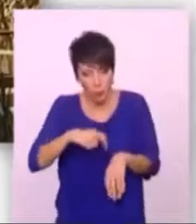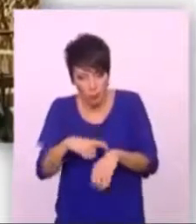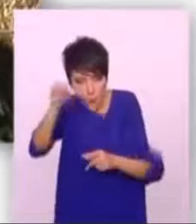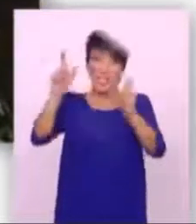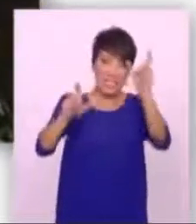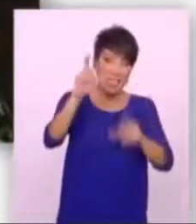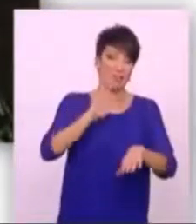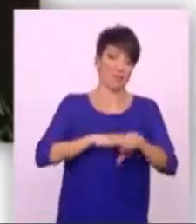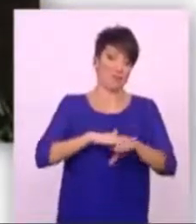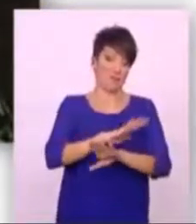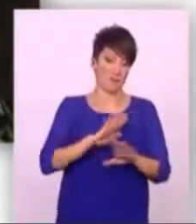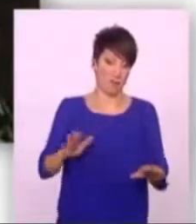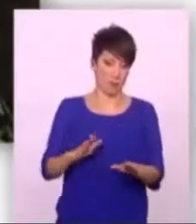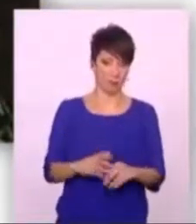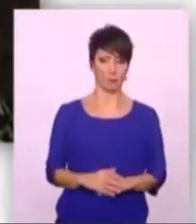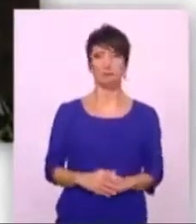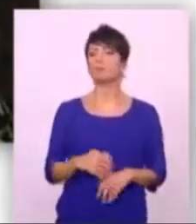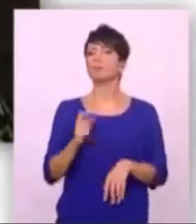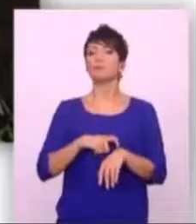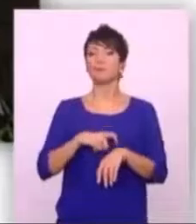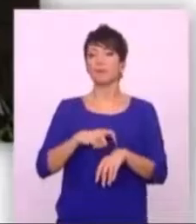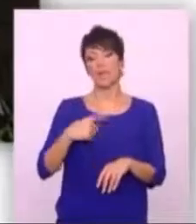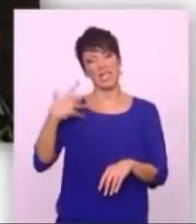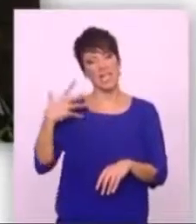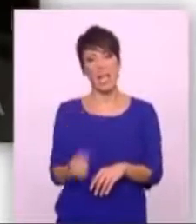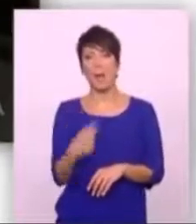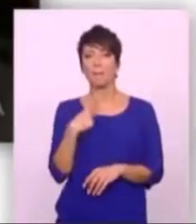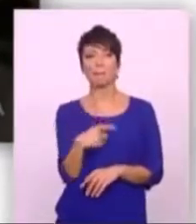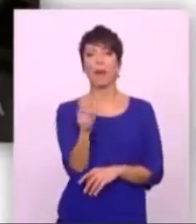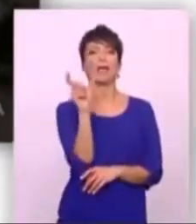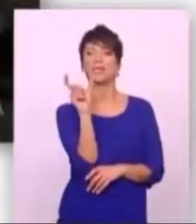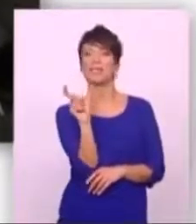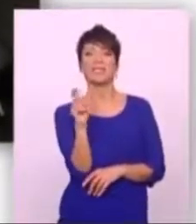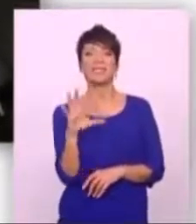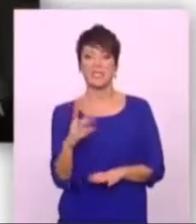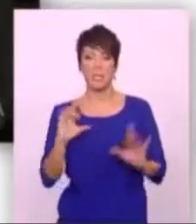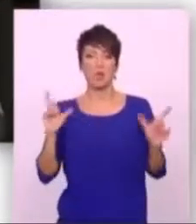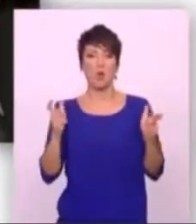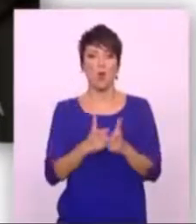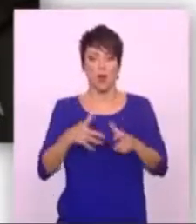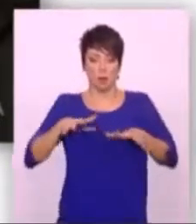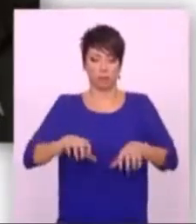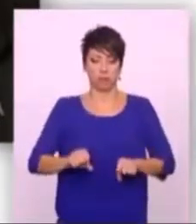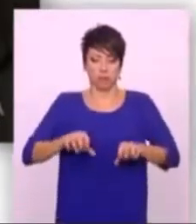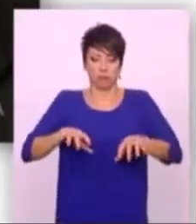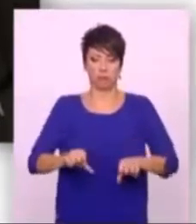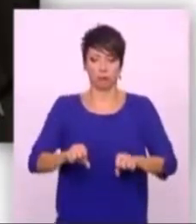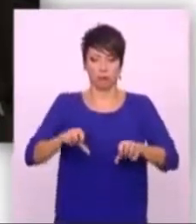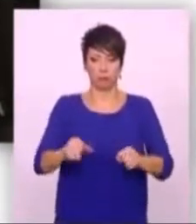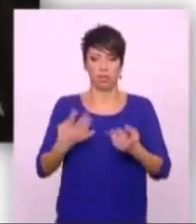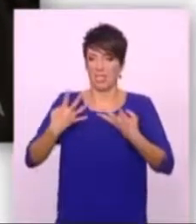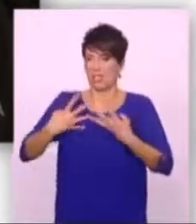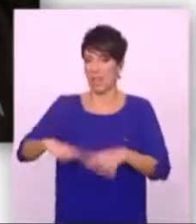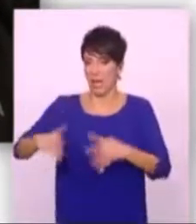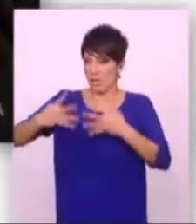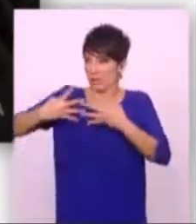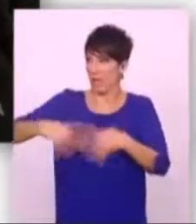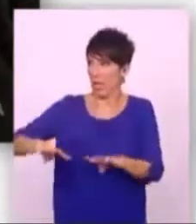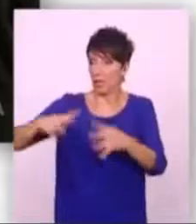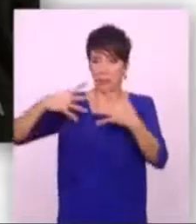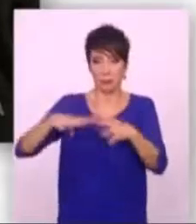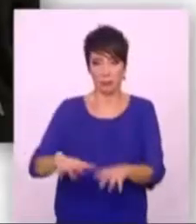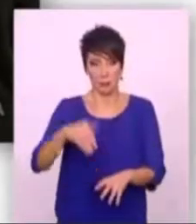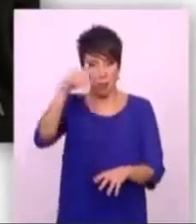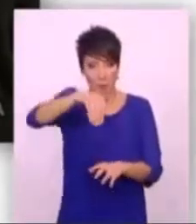ό,τι ανίκιαστο υπάρχει, διότι ναι, μεν είναι 750 ακίνητα, αλλά δεν είναι όλα στην κατάσταση, δηλαδή είναι και αγροτεμάχια